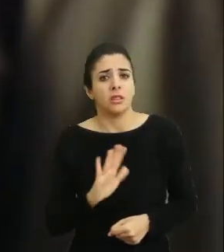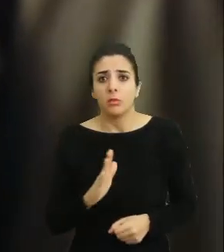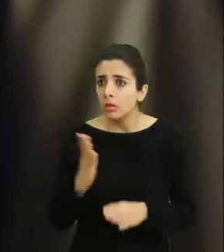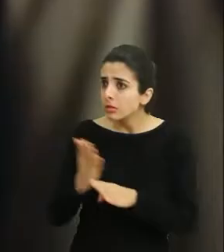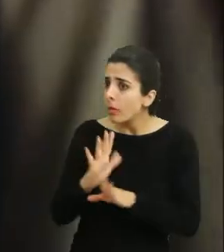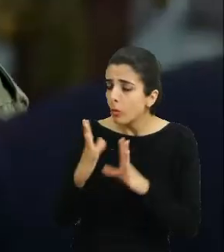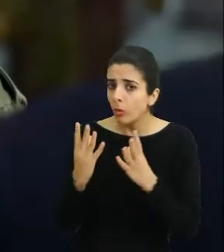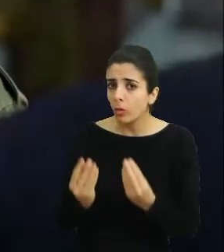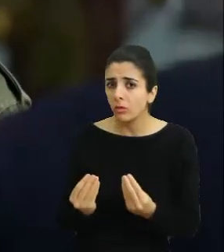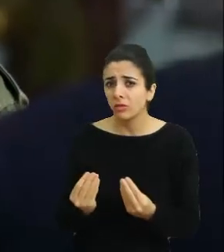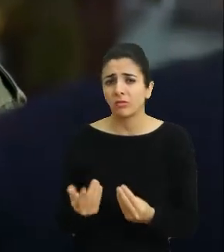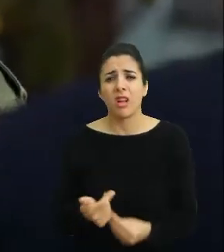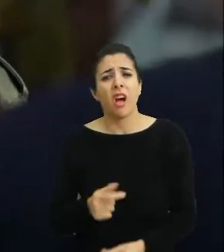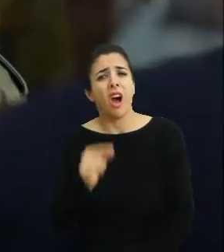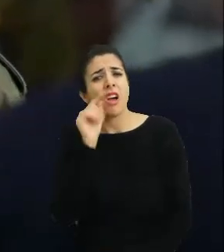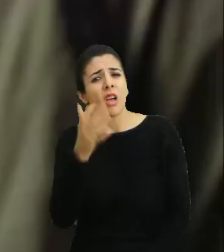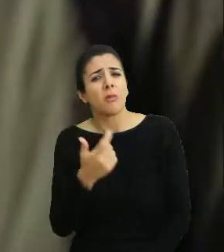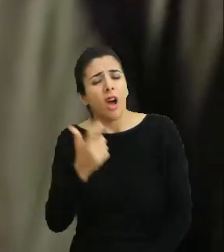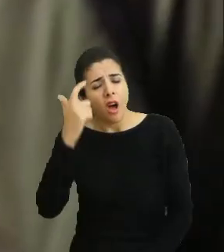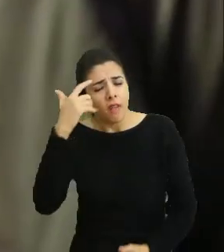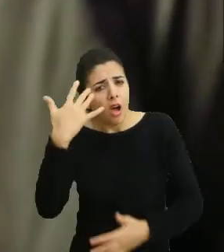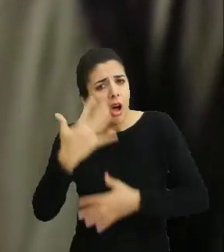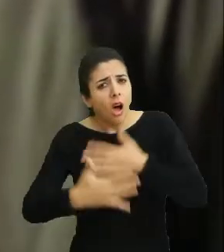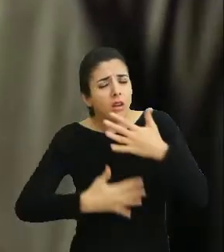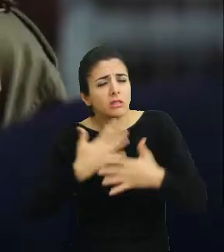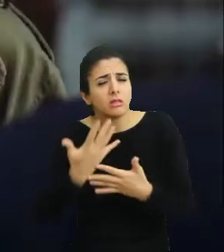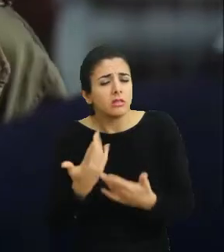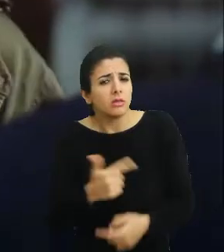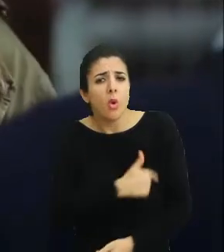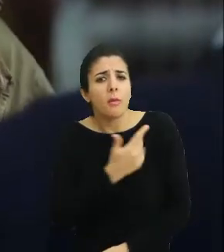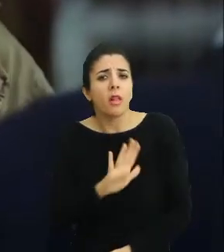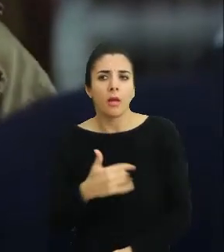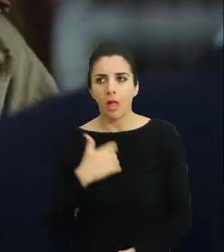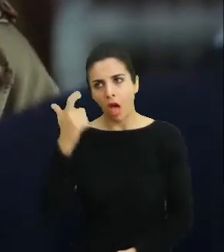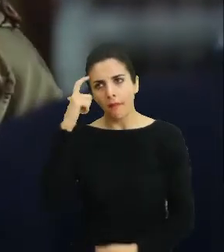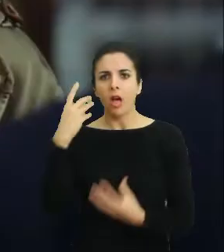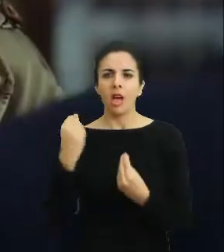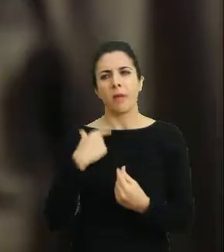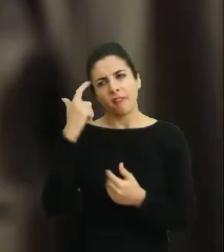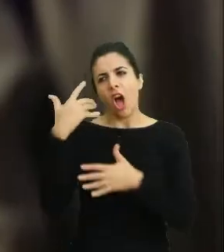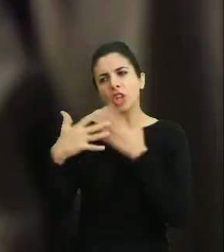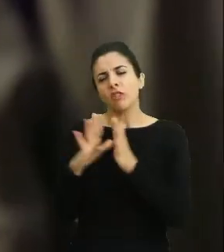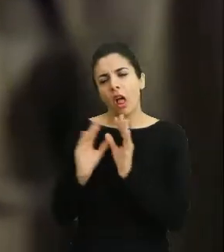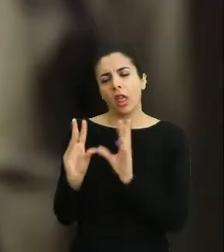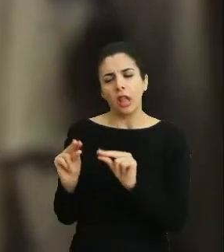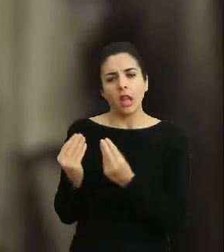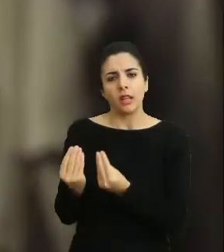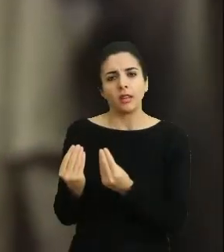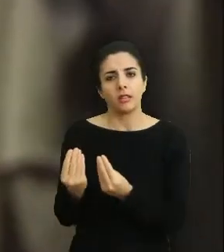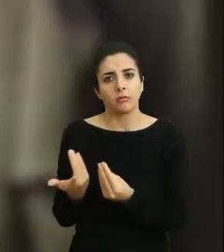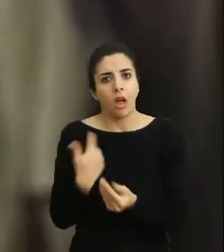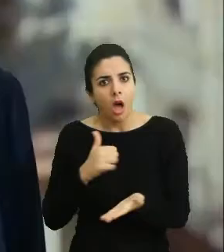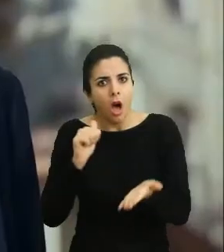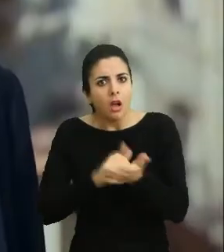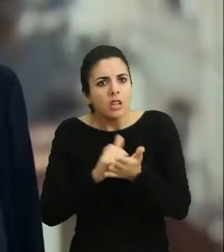be? Hayırdır? Abi adamın kafa allak bullak, gidiyor geliyor sürekli. Benimki en azından sabit, sadece karışık. Öyle kalsın ya. Abi